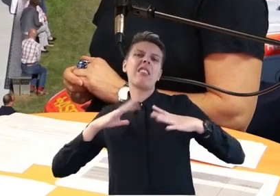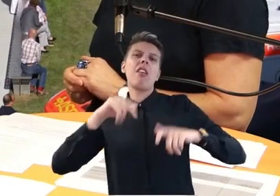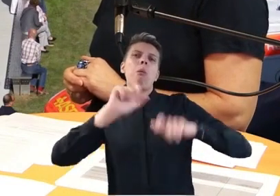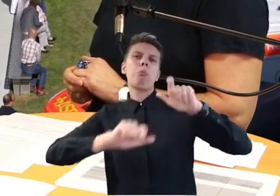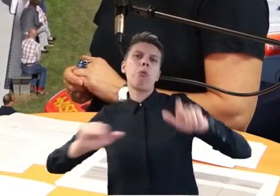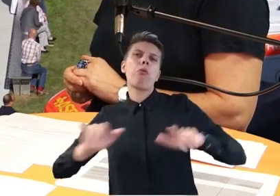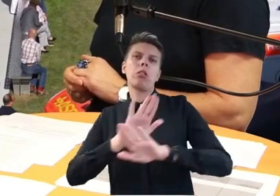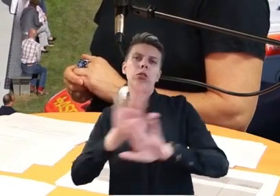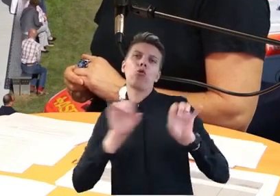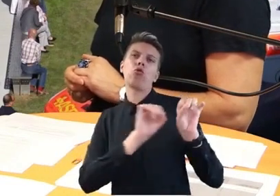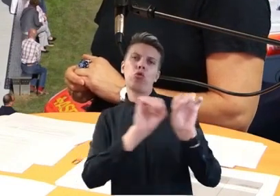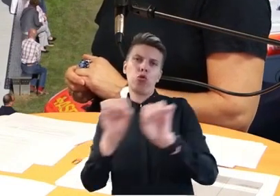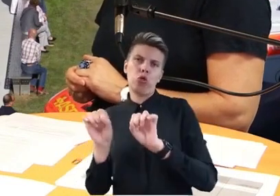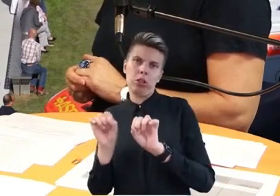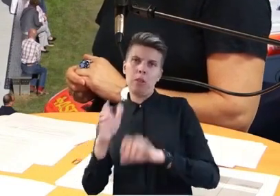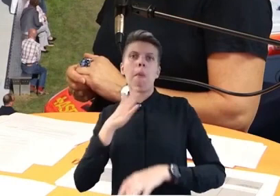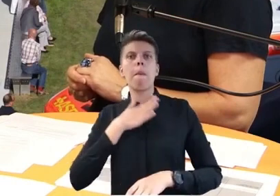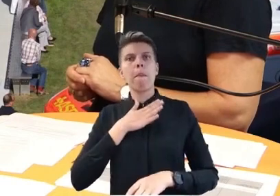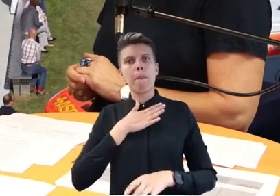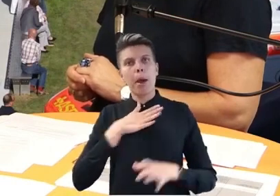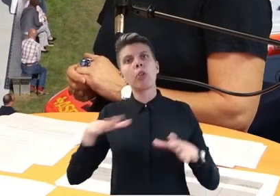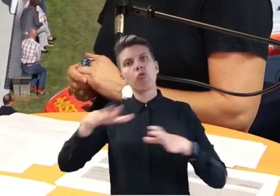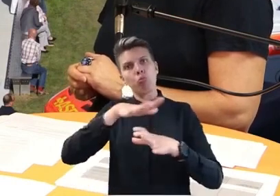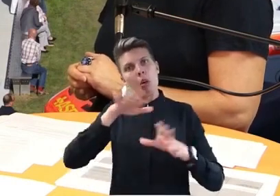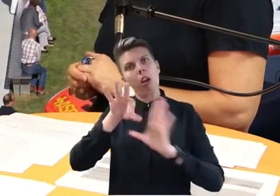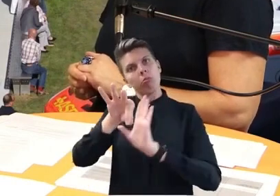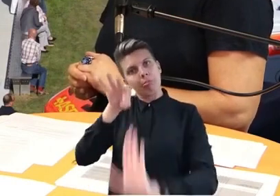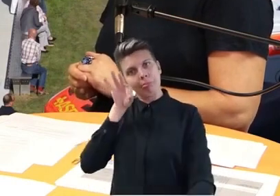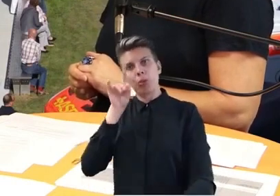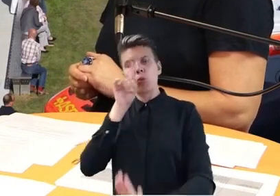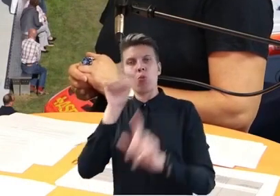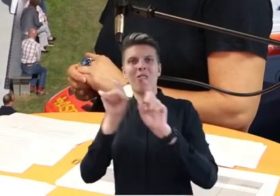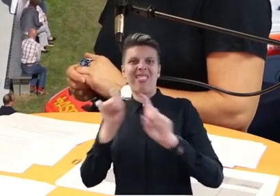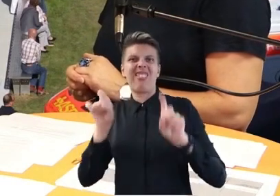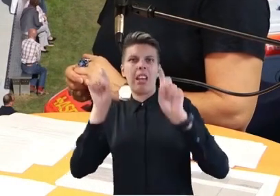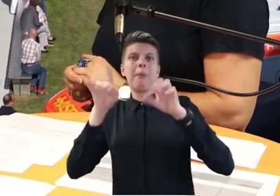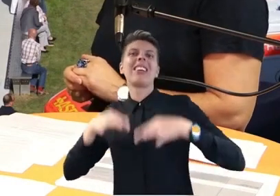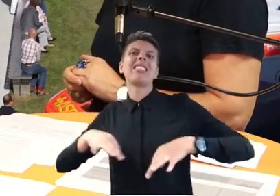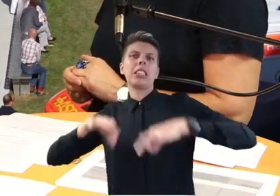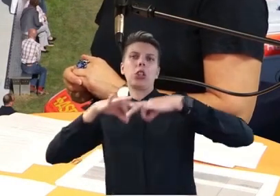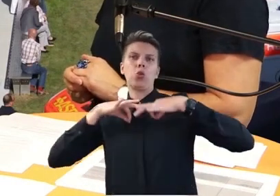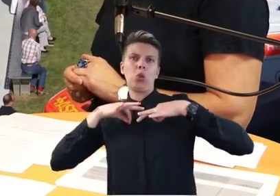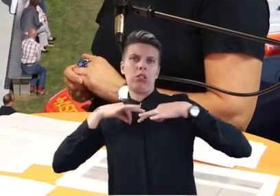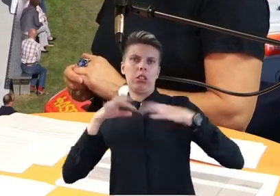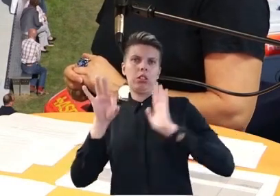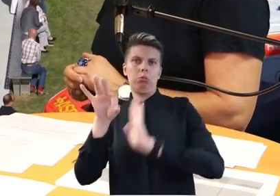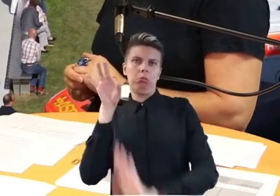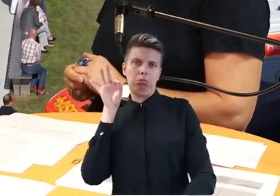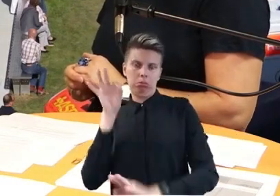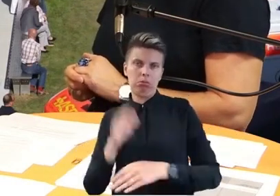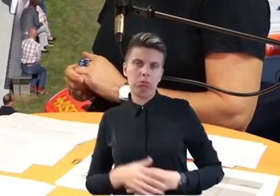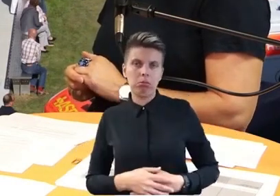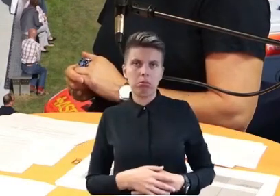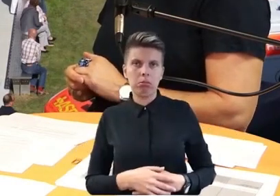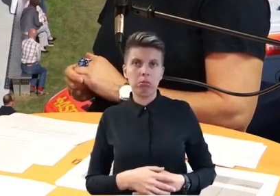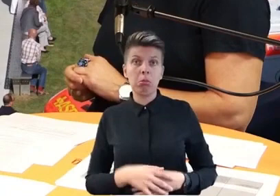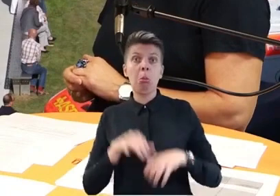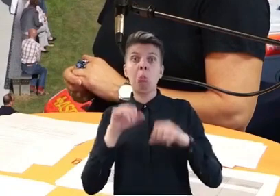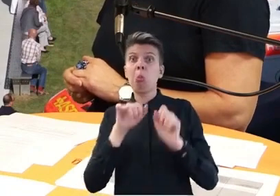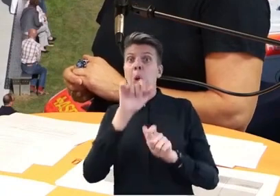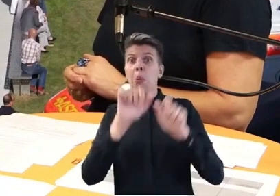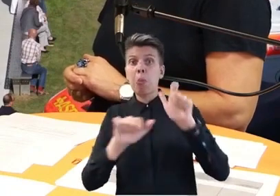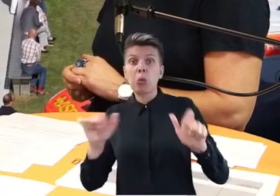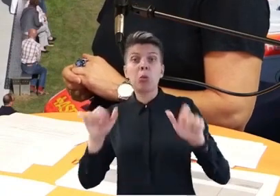oder den gesundheitlichen Schutz der Bevölkerung im Zivilschutz. Dabei kann es dann vorkommen, dass natürlich bei diesen Lagen eine Vielzahl an Verletzten und